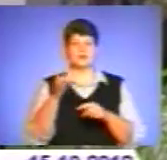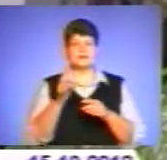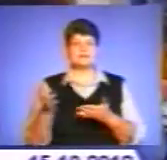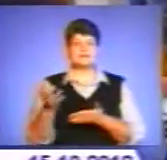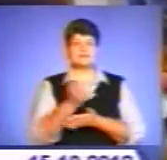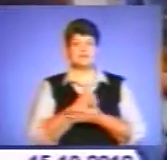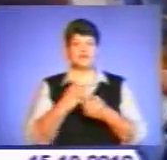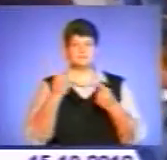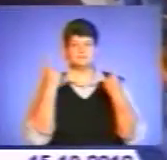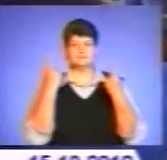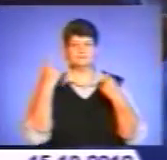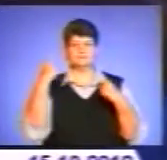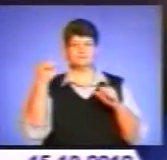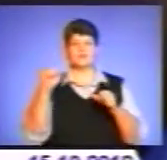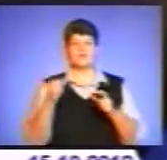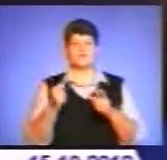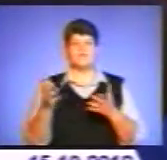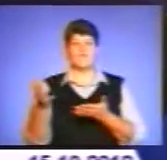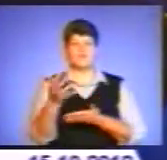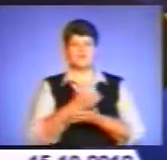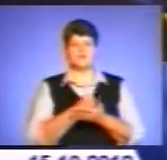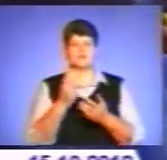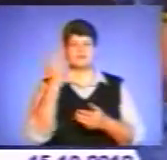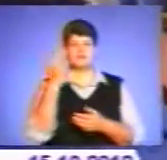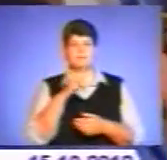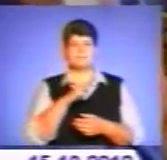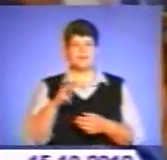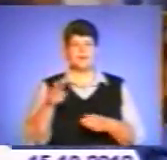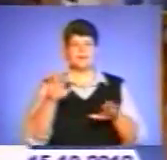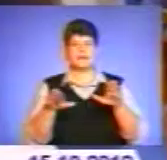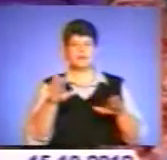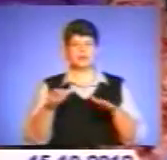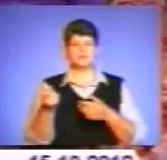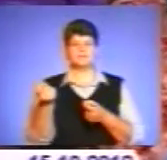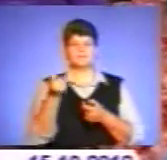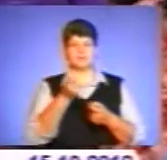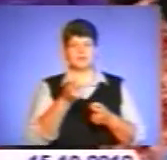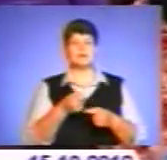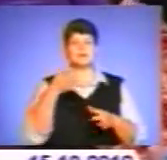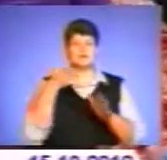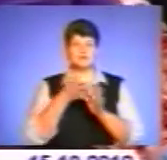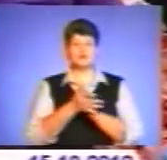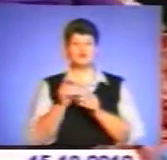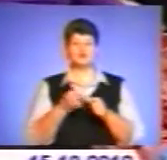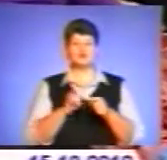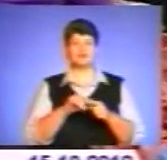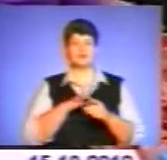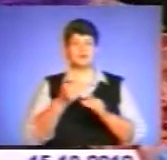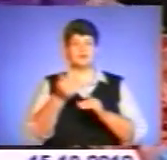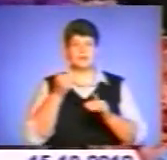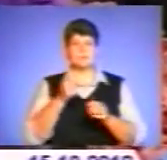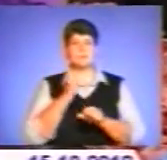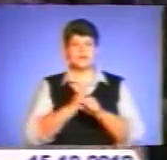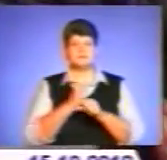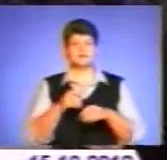зібрали рекордний для Тернопільщини врожай – понад 2 мільйони тонн збіжжя. Звісно, що цьому передувала наполеглива праця, яка дала